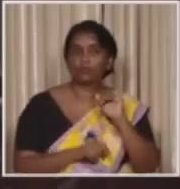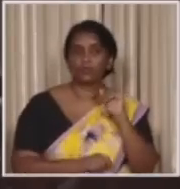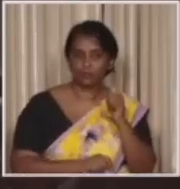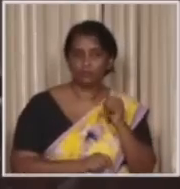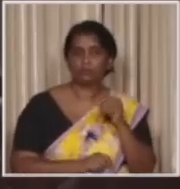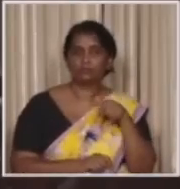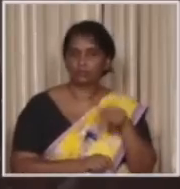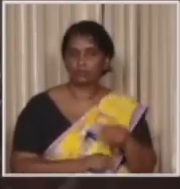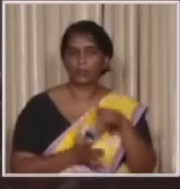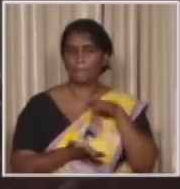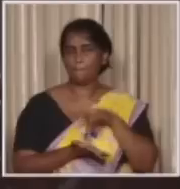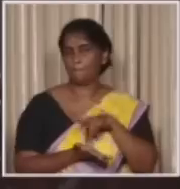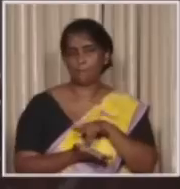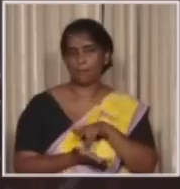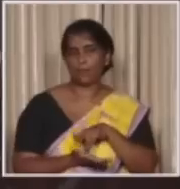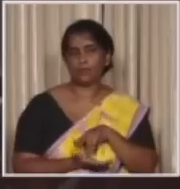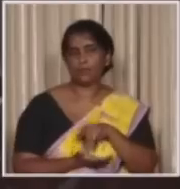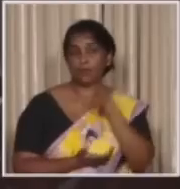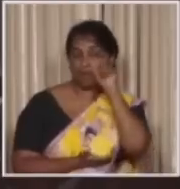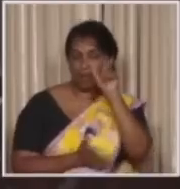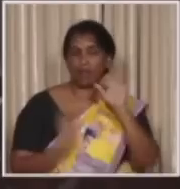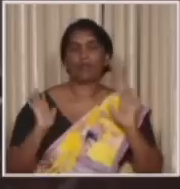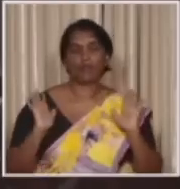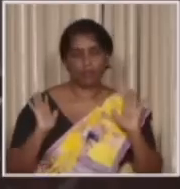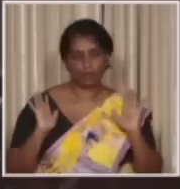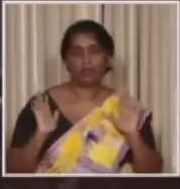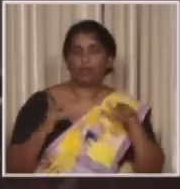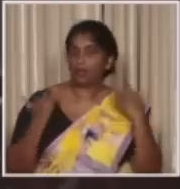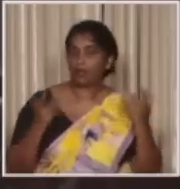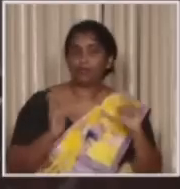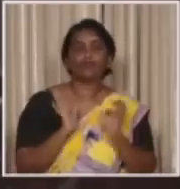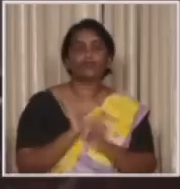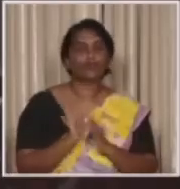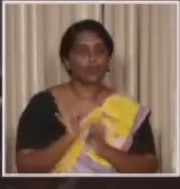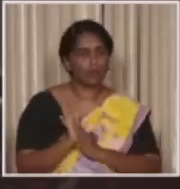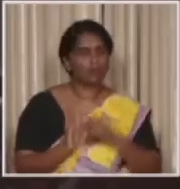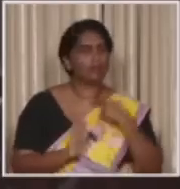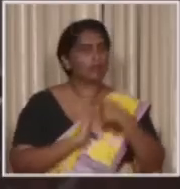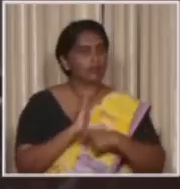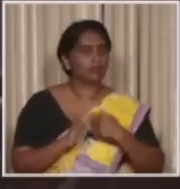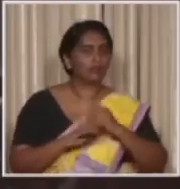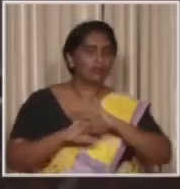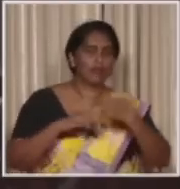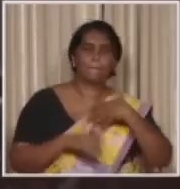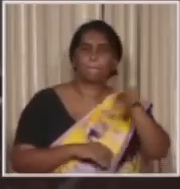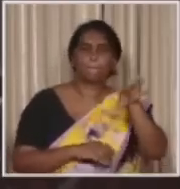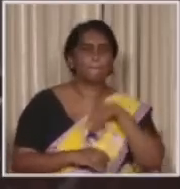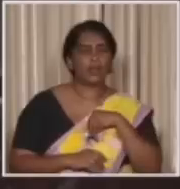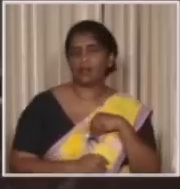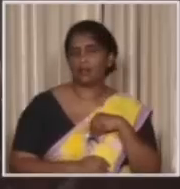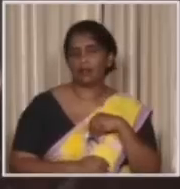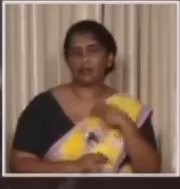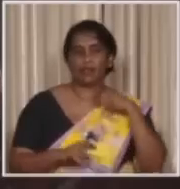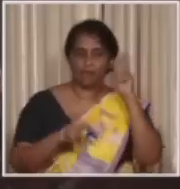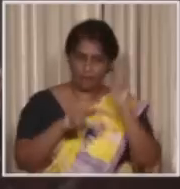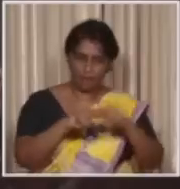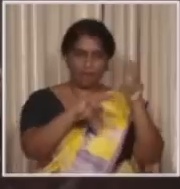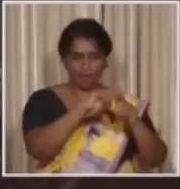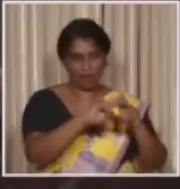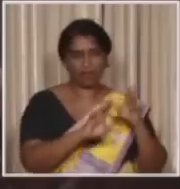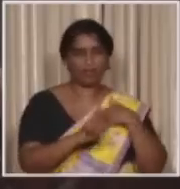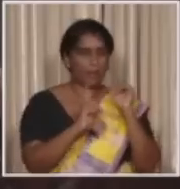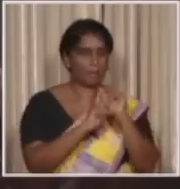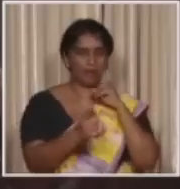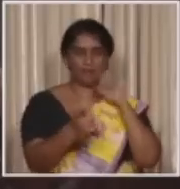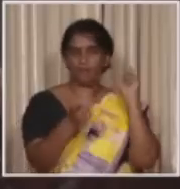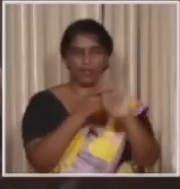දුරකට මේක මැදිස්ත්‍රව බලන්න පුළුවන් පුද්ගලයෝ. එහෙම නැත්නම් මේ කොමිටුව මේ රටේ කවුරුවත් පිළිගන්න එකක් නැහැ. මගේ මිත්‍රයෝ ඉන්නේ එතුමාලා එක්ක මගේ